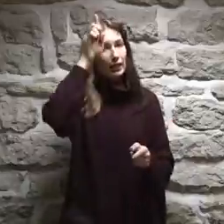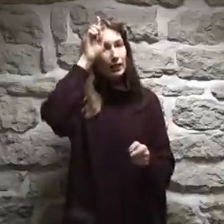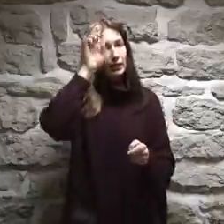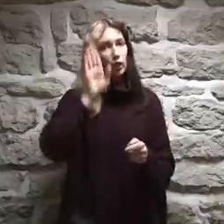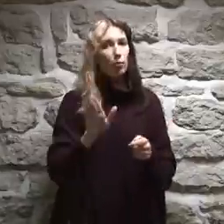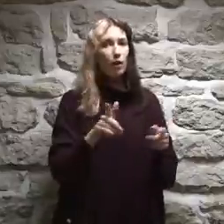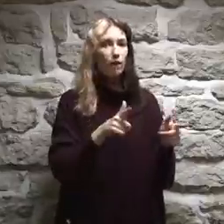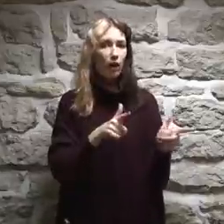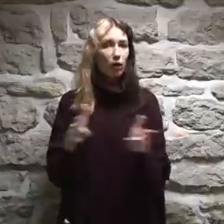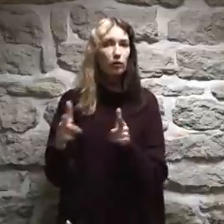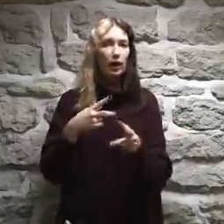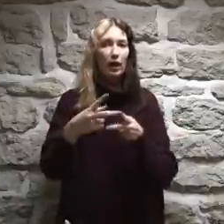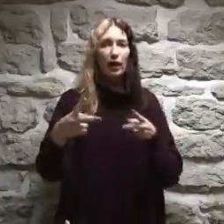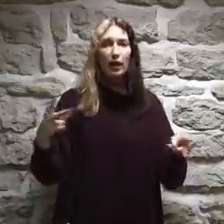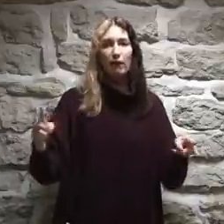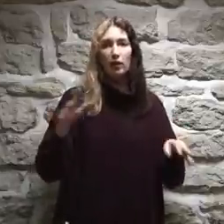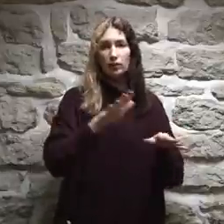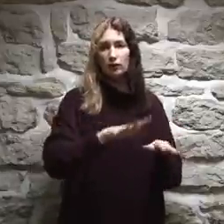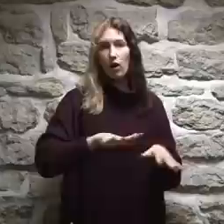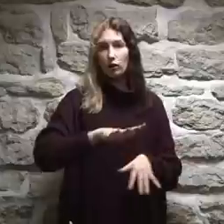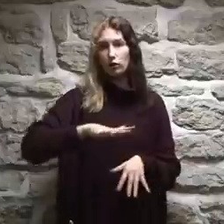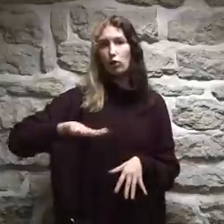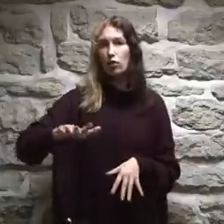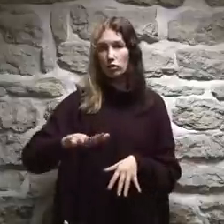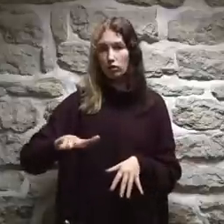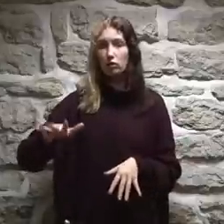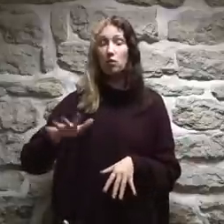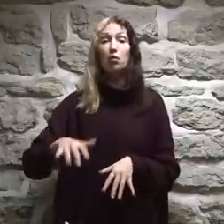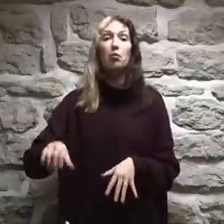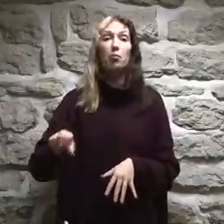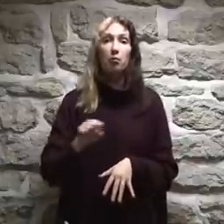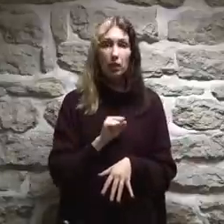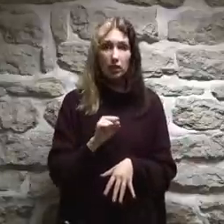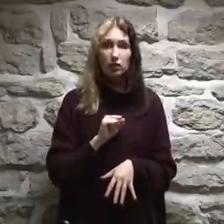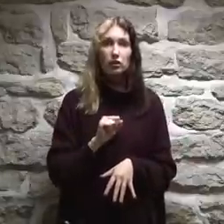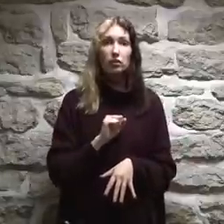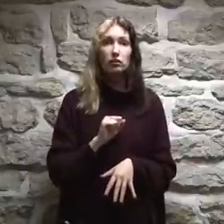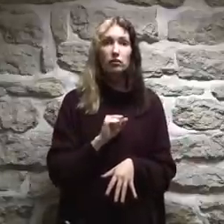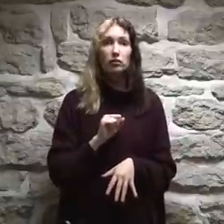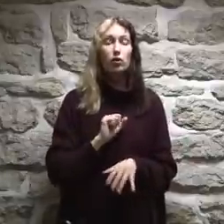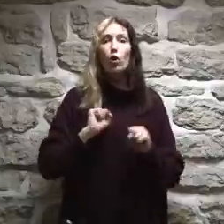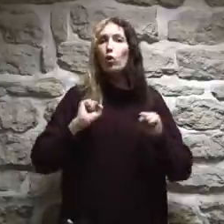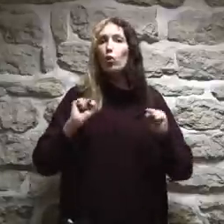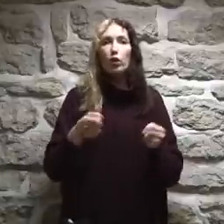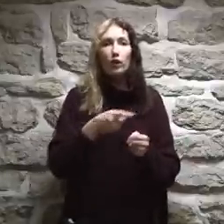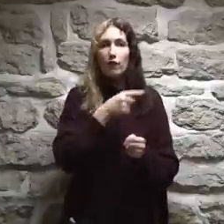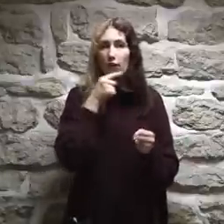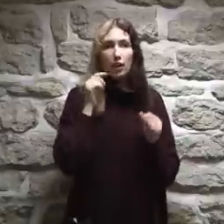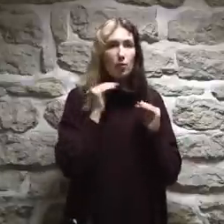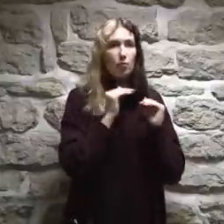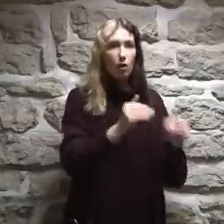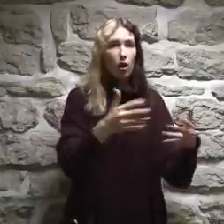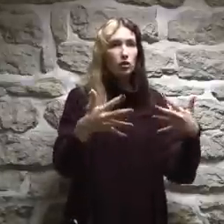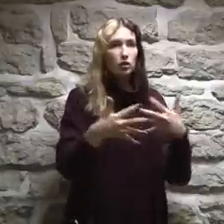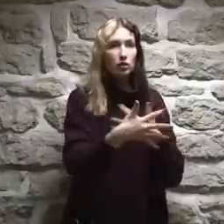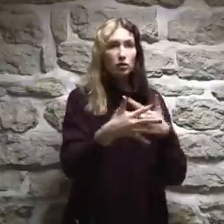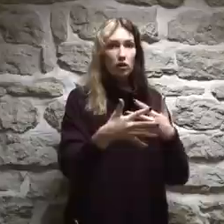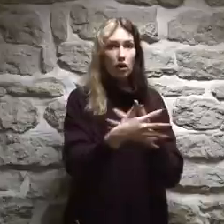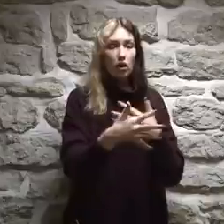riigi valmisolekut kõikides erinevates valdkondades selleks, et tulla toime juhuks, kui Venemaa peaks